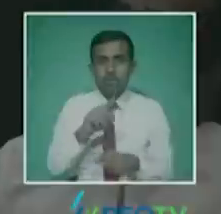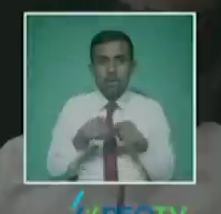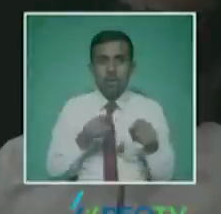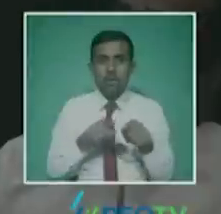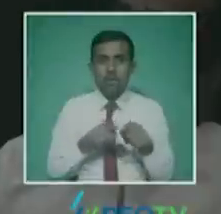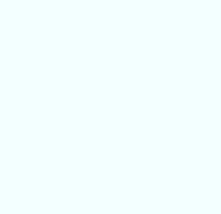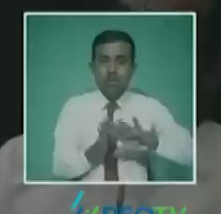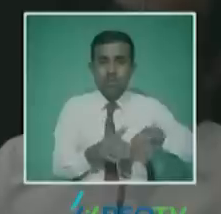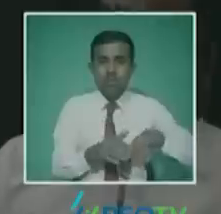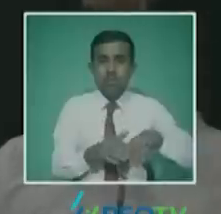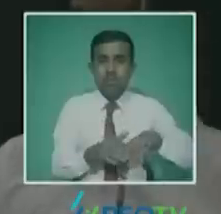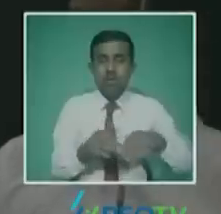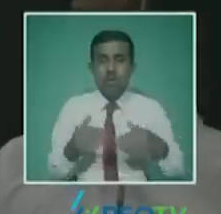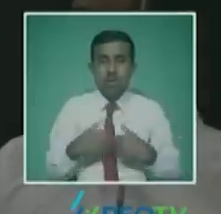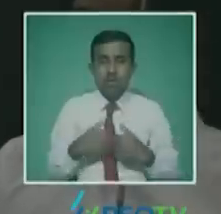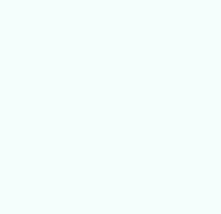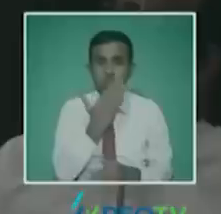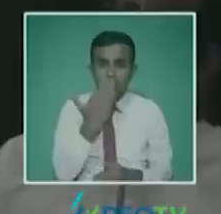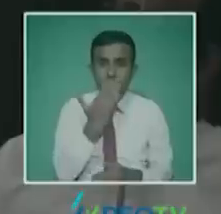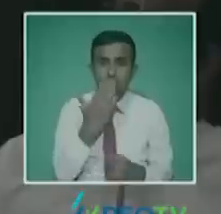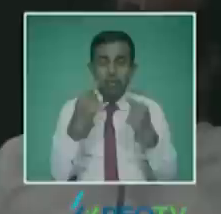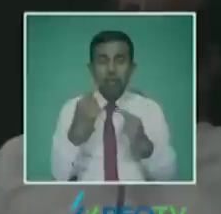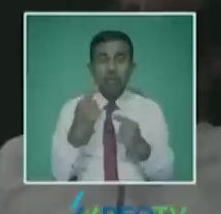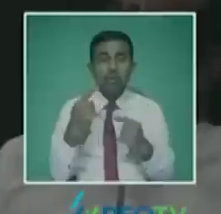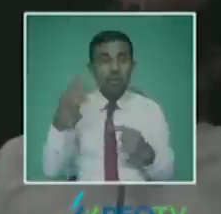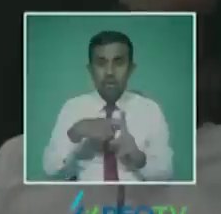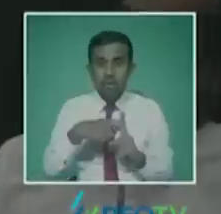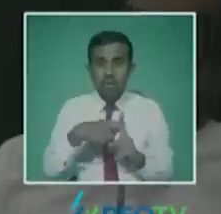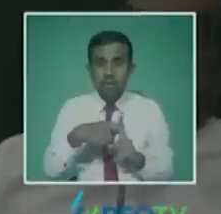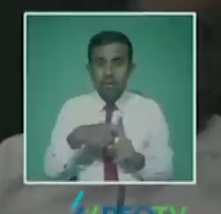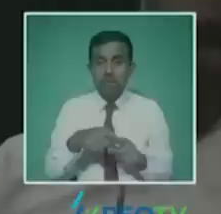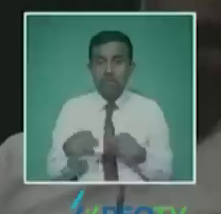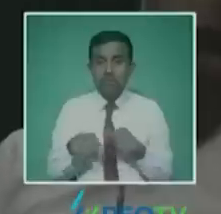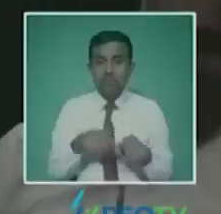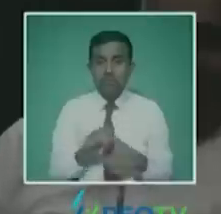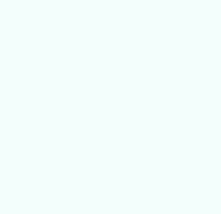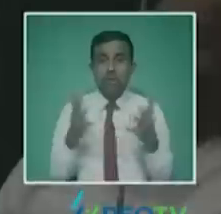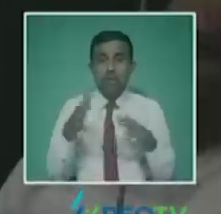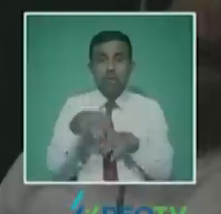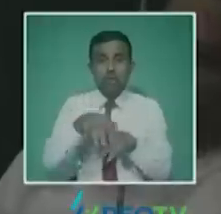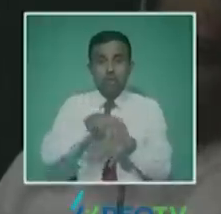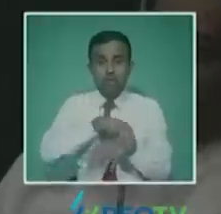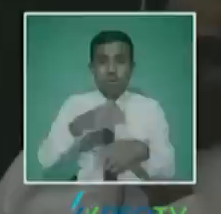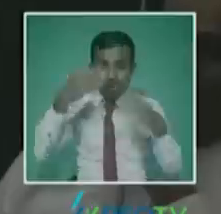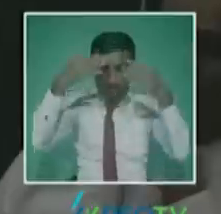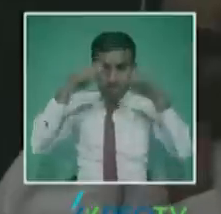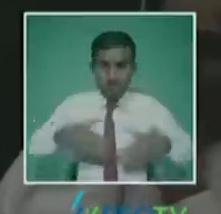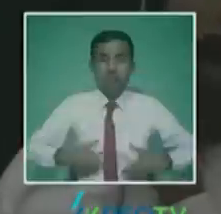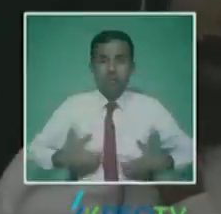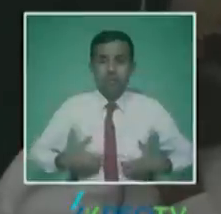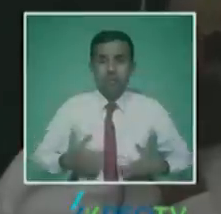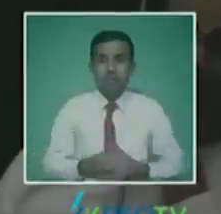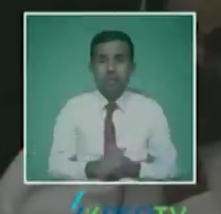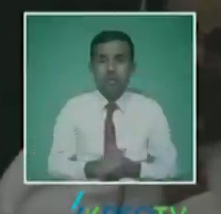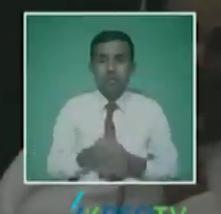ගනිස් අලි අතරලා දාලා අපි කතා කරලා තියෙනවා වල්ලුරා මීහරක හලවැද්ද ඒ වගේම තඳුලේන ඒ වගේ රිලව වඳුරා